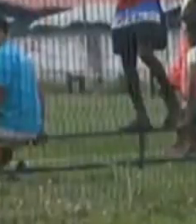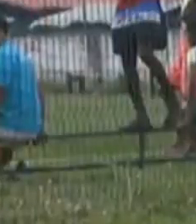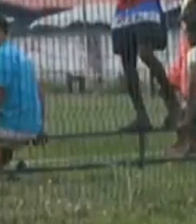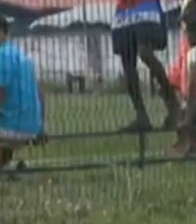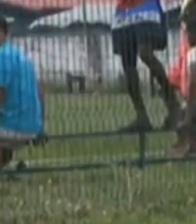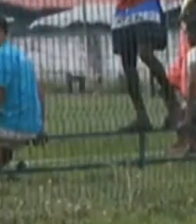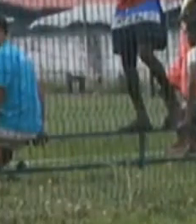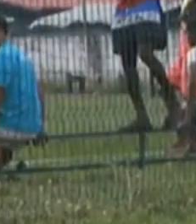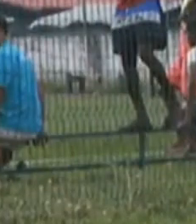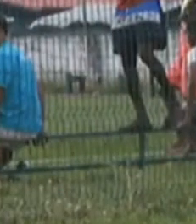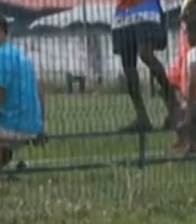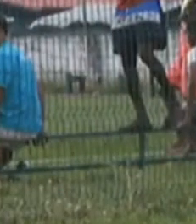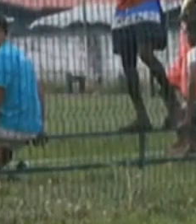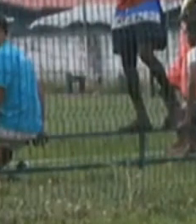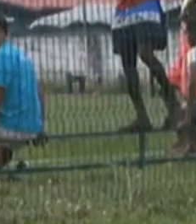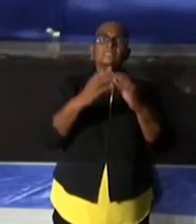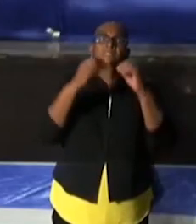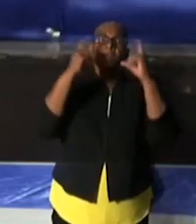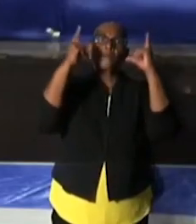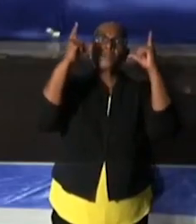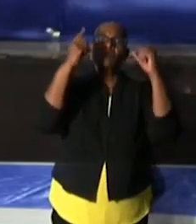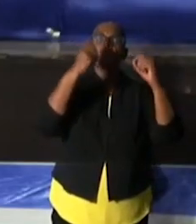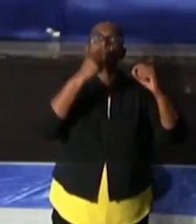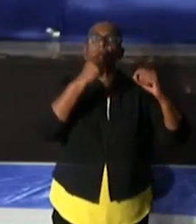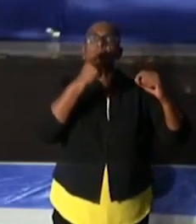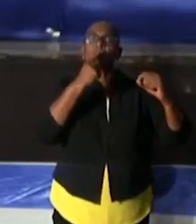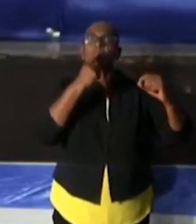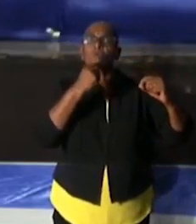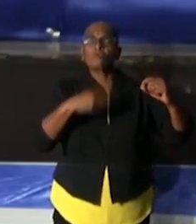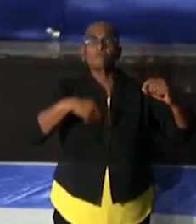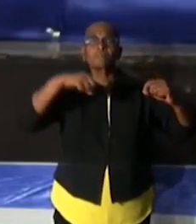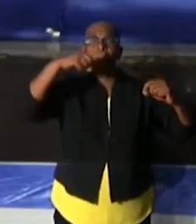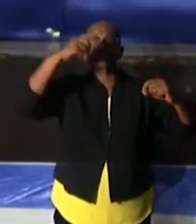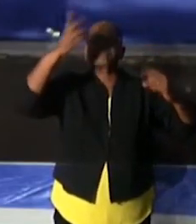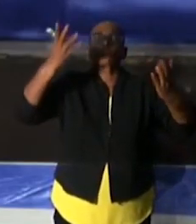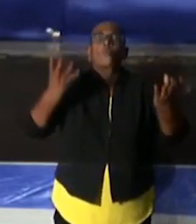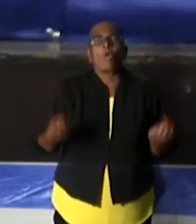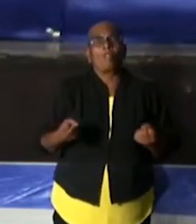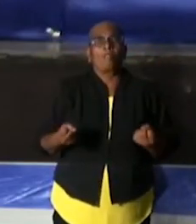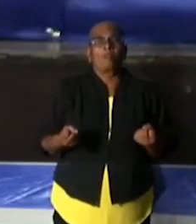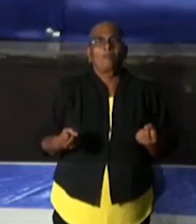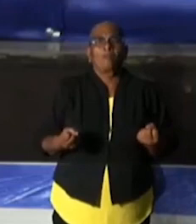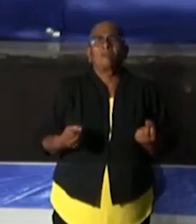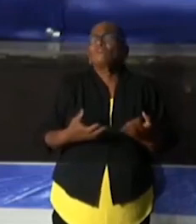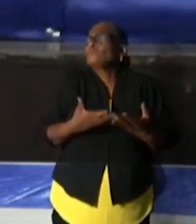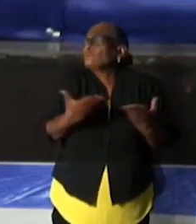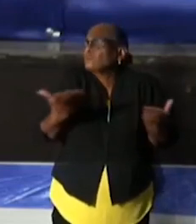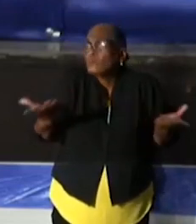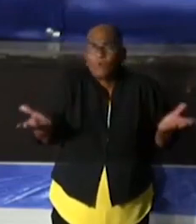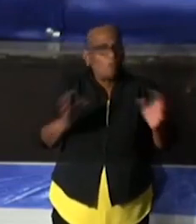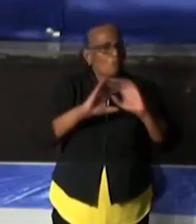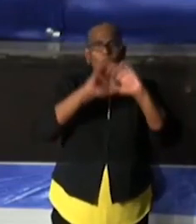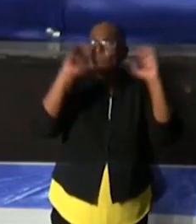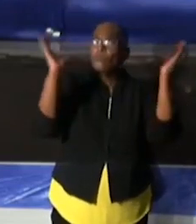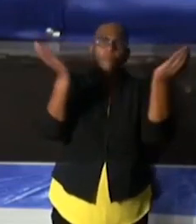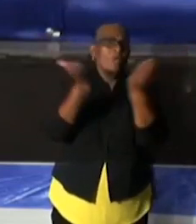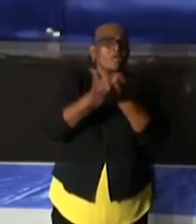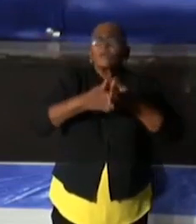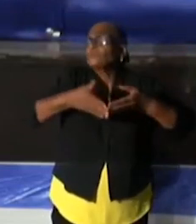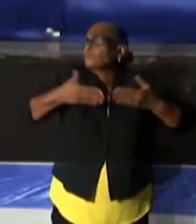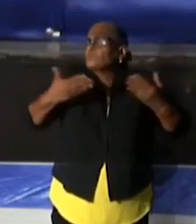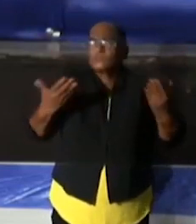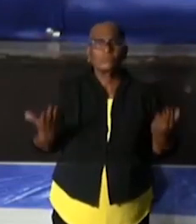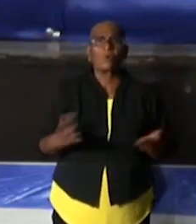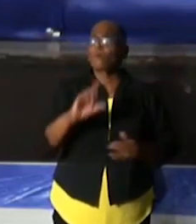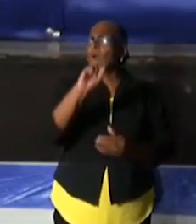de samenleving eigenlijk weer roept om aanscherping van maatregelen. En zo gaat het in de wereld. Niet alleen in Suriname. Het moment